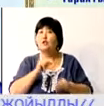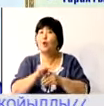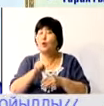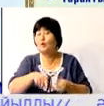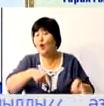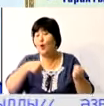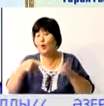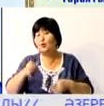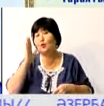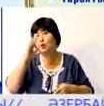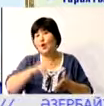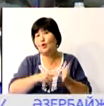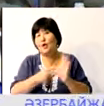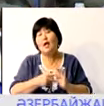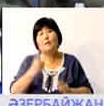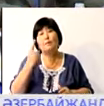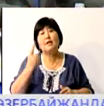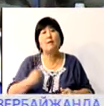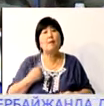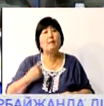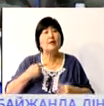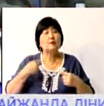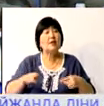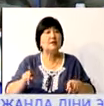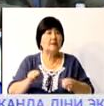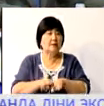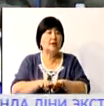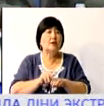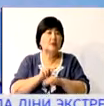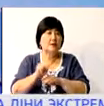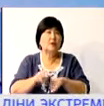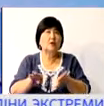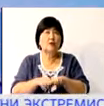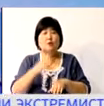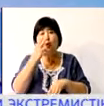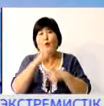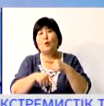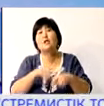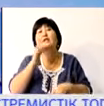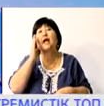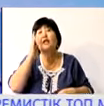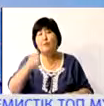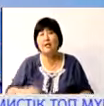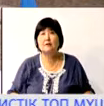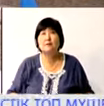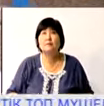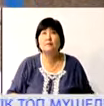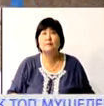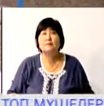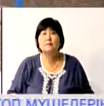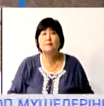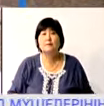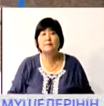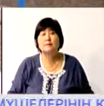көшіру жоспарланды. Сондай-ақ бір мамандық бойынша бірнеше біліктіліктерді қатар беру үрдісі қолданысқа енбек. Асқар Тәжиев, Алмат Меңдібаев,